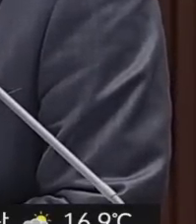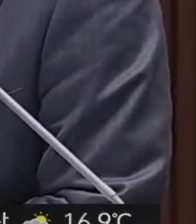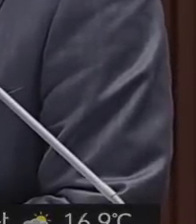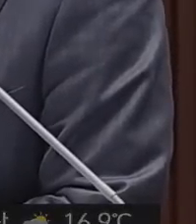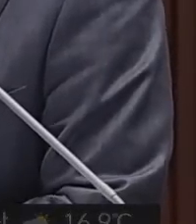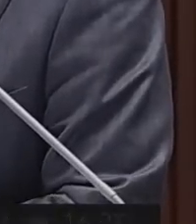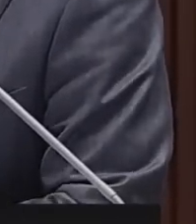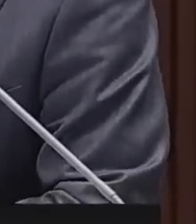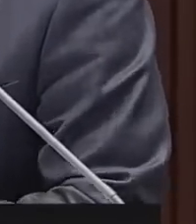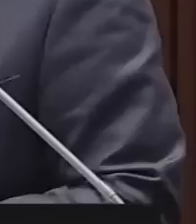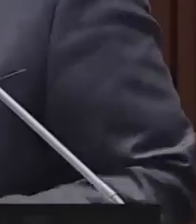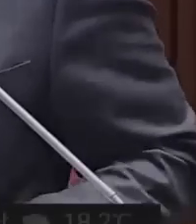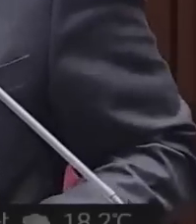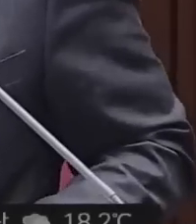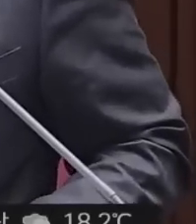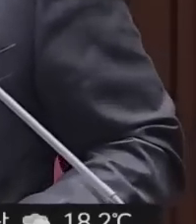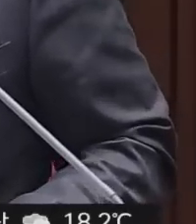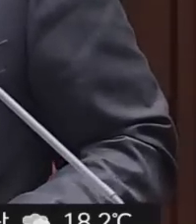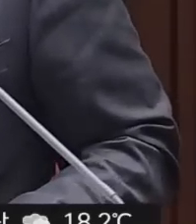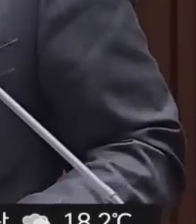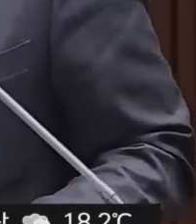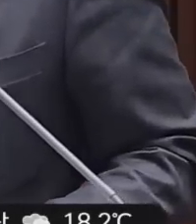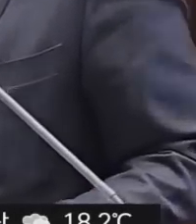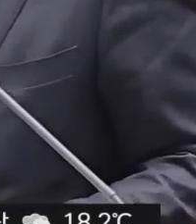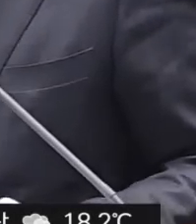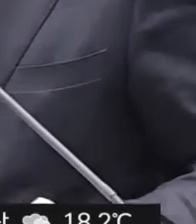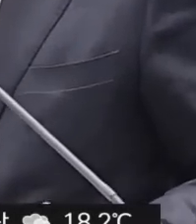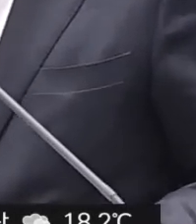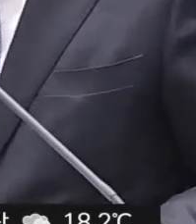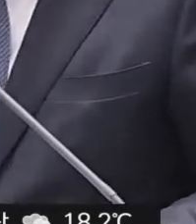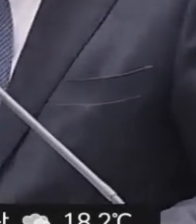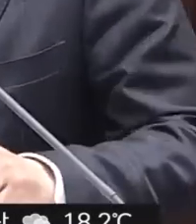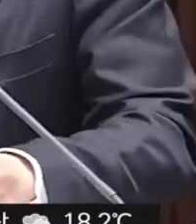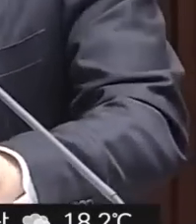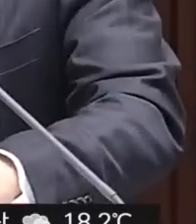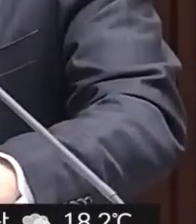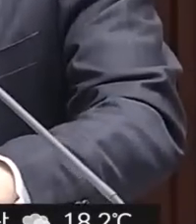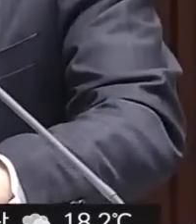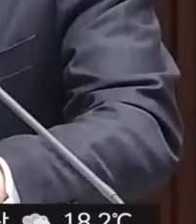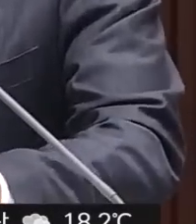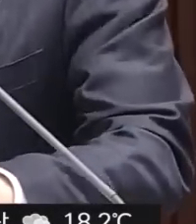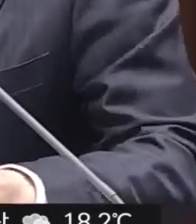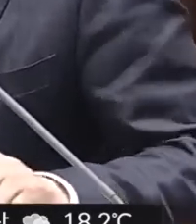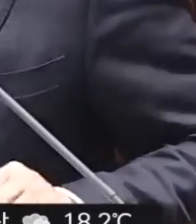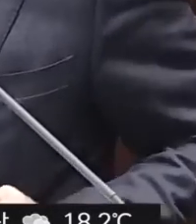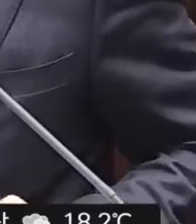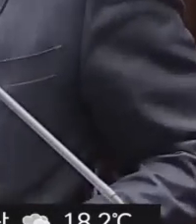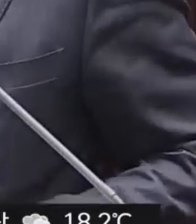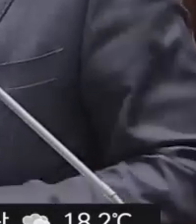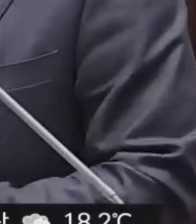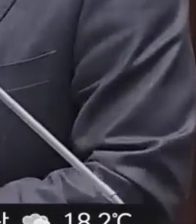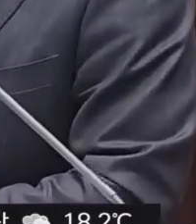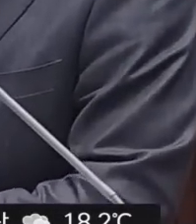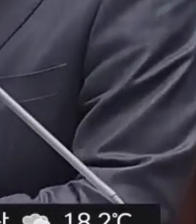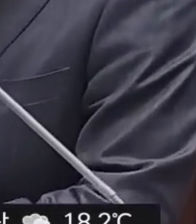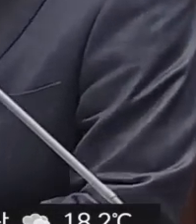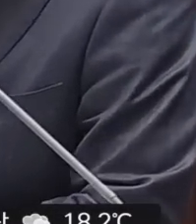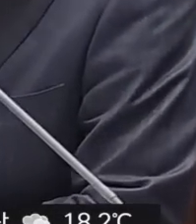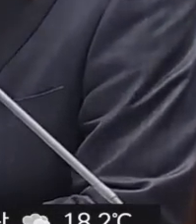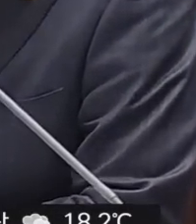작아지는 거야? 국민께서 판단하실 거라고 생각합니다. 지금 말씀하신 거. 윤석열 정부와